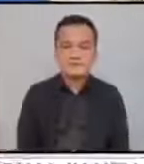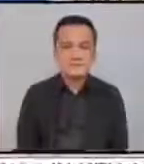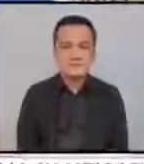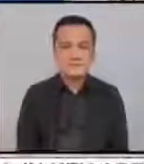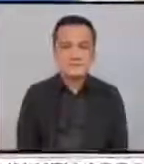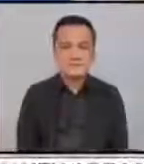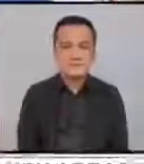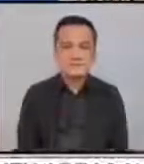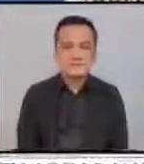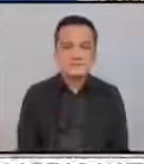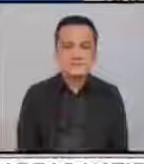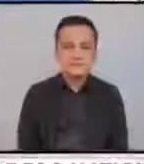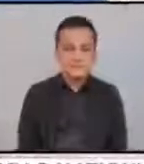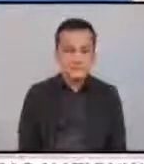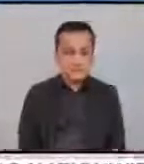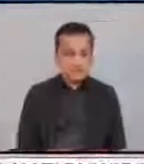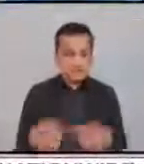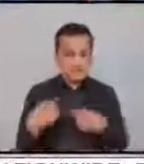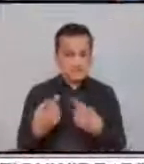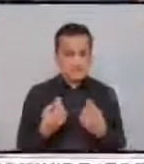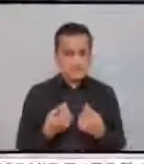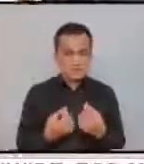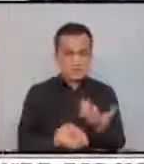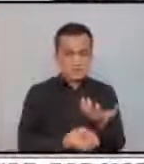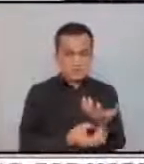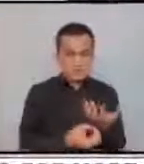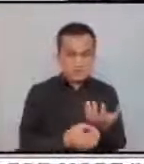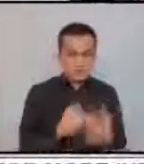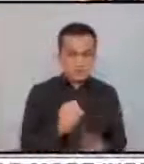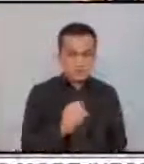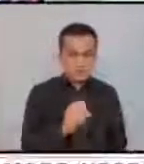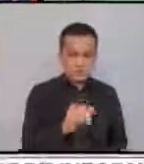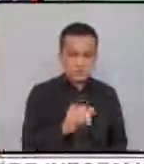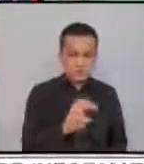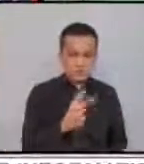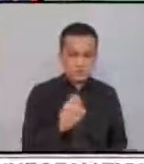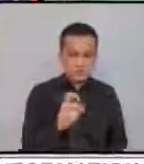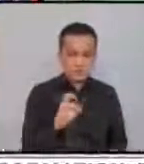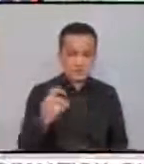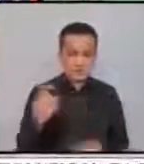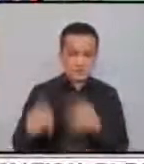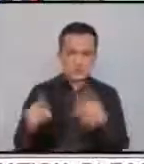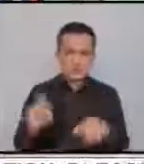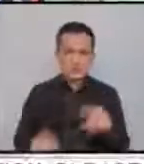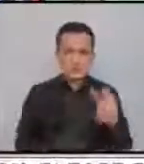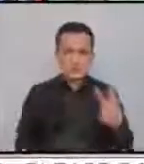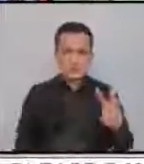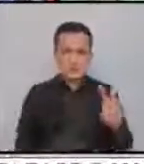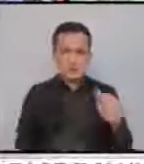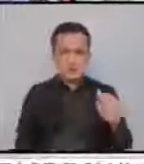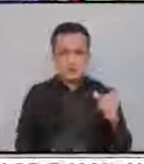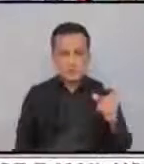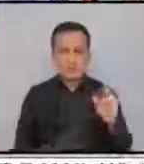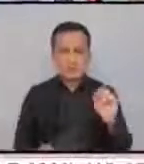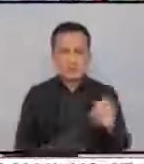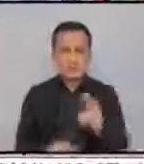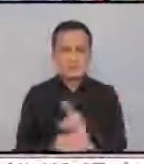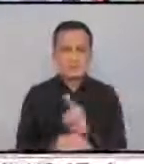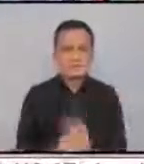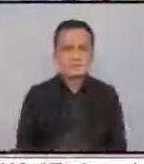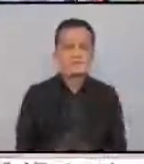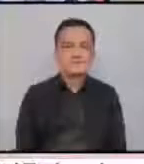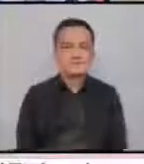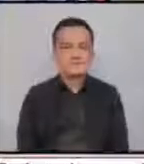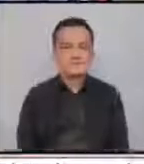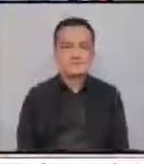Habang ginagawa natin, nagpainit na ako ng soy wax. So, different wax po ang pwedeng gamitin. So, iba-ibang